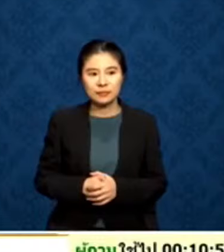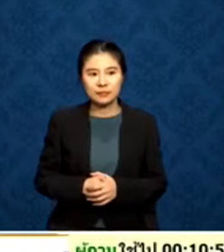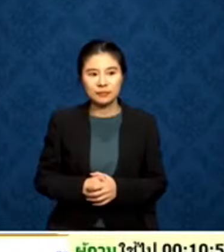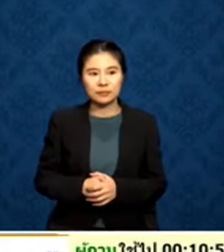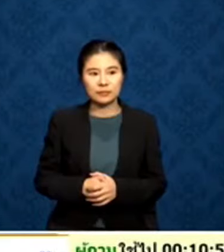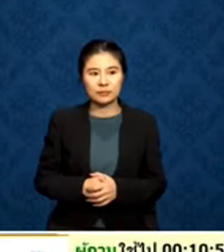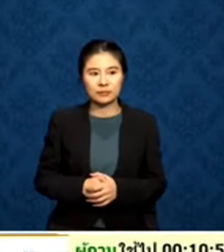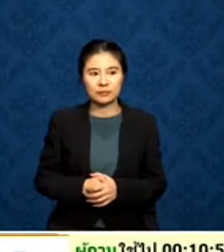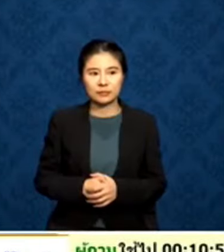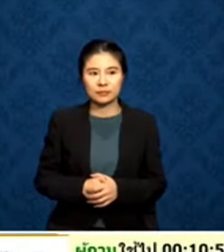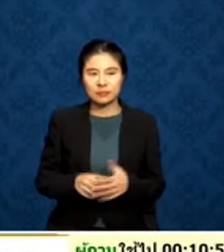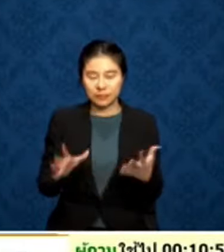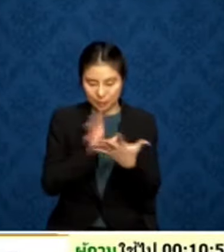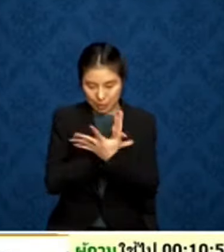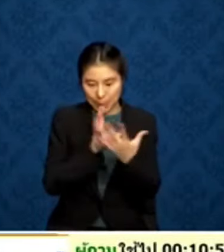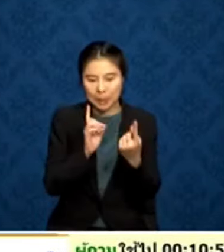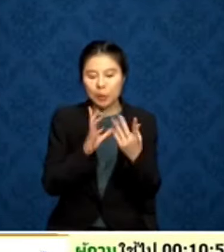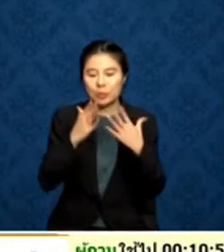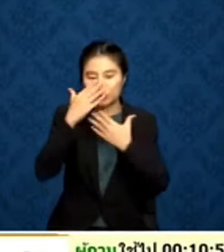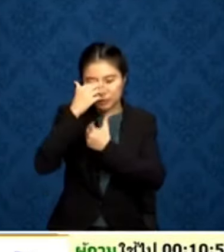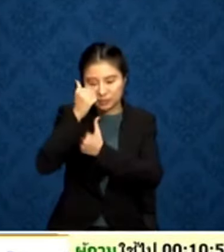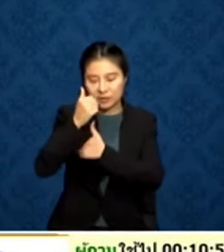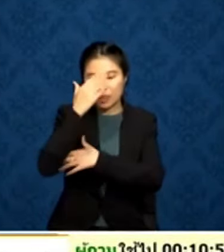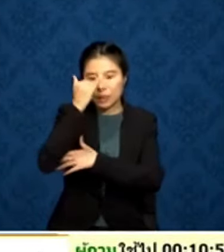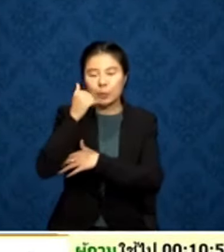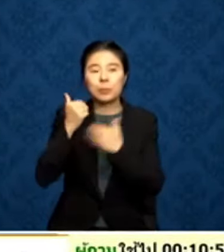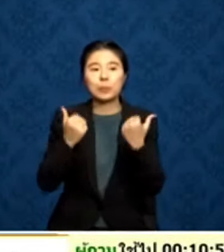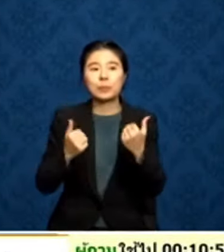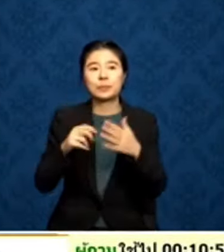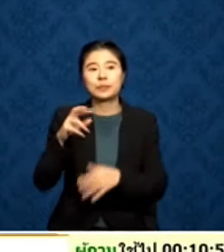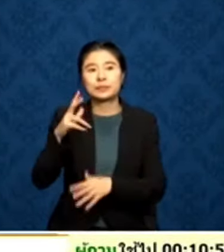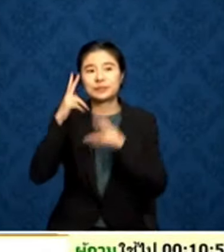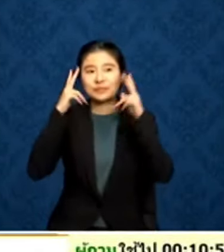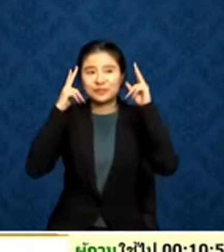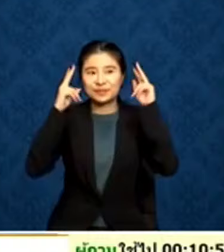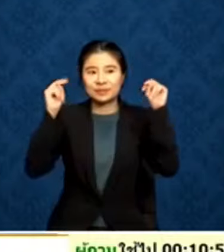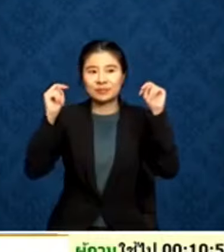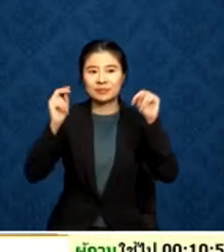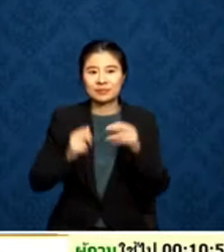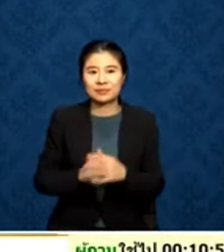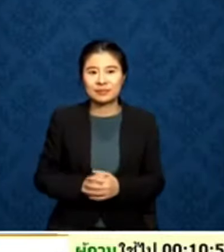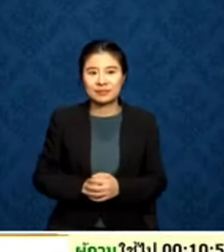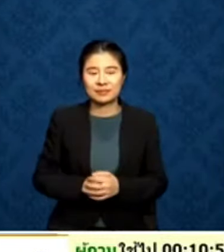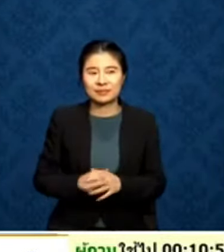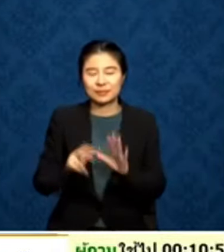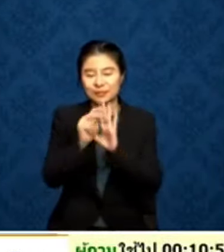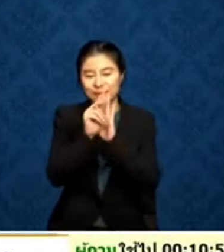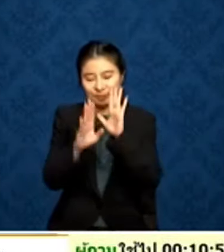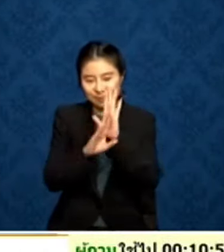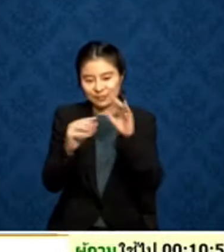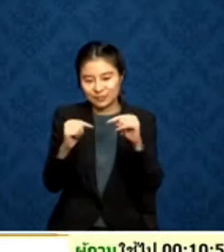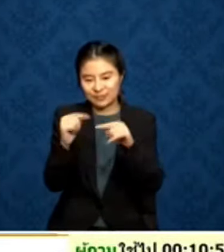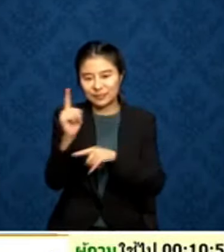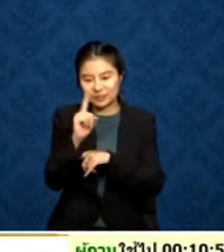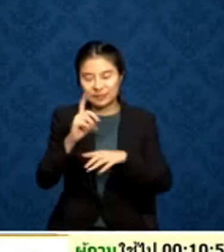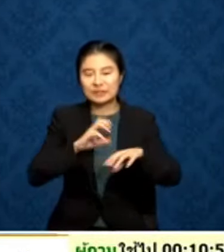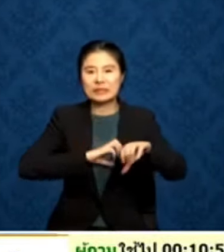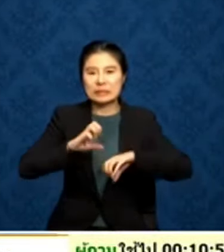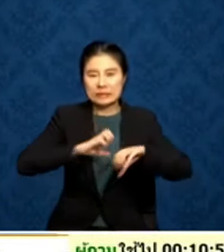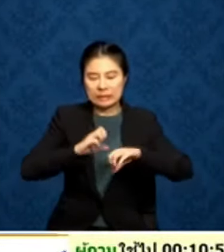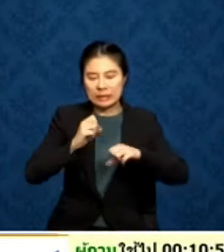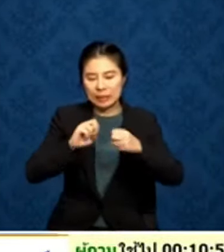ก็ติดตามเพราะในขณะนี้ท่านนายกรัฐมนตรีก็มีนโยบายที่จัดการกับเรื่องของย